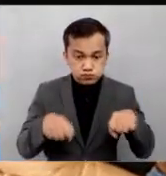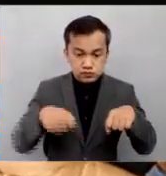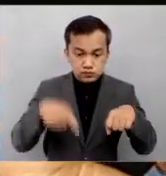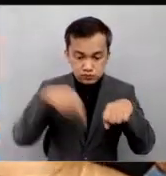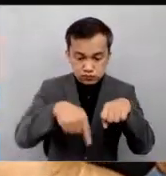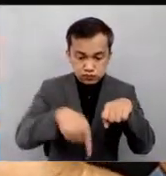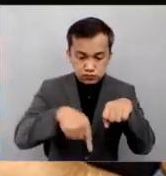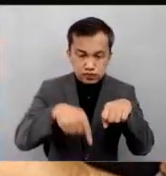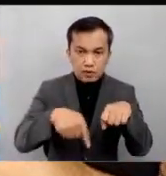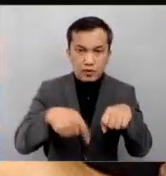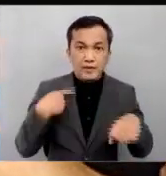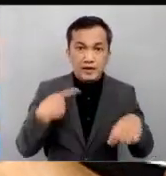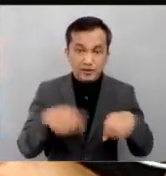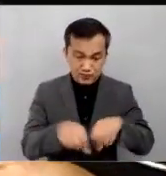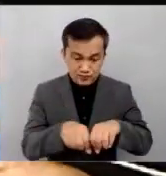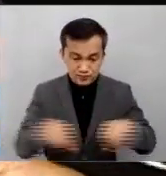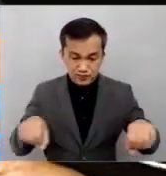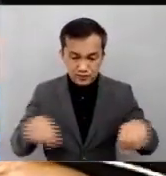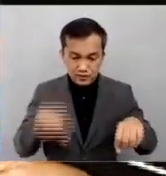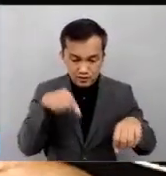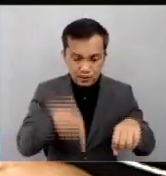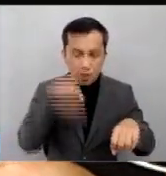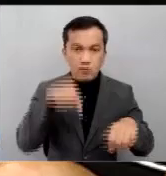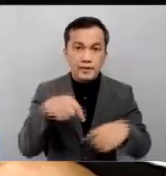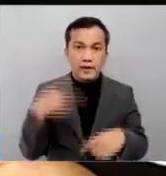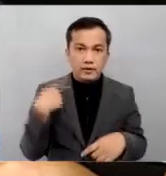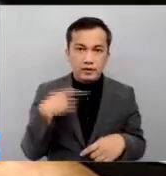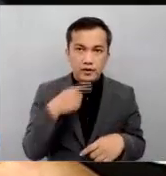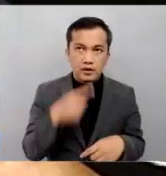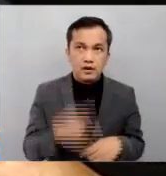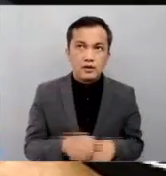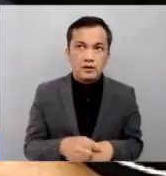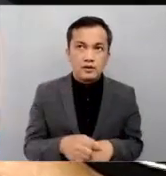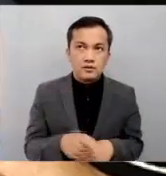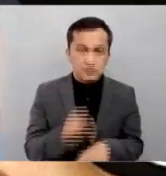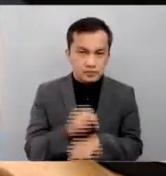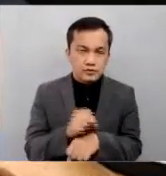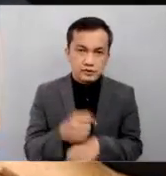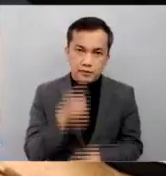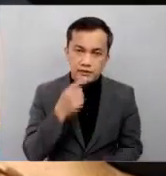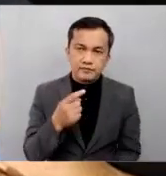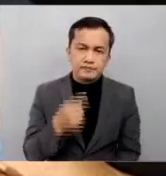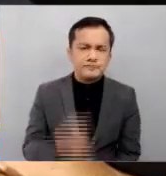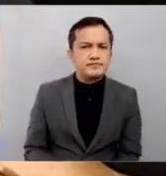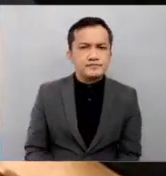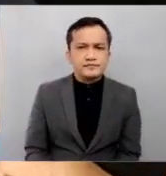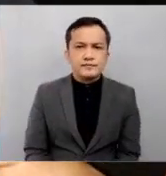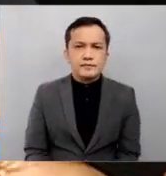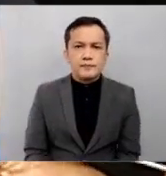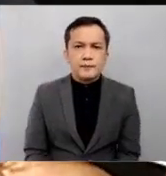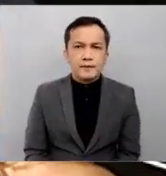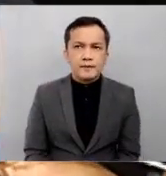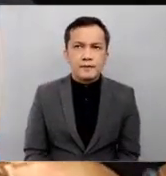tinamaan na pipeline as per worker. Kaya iniwan